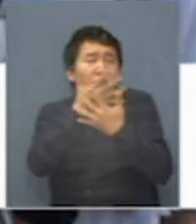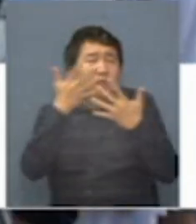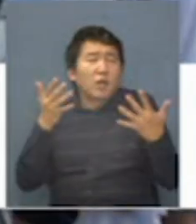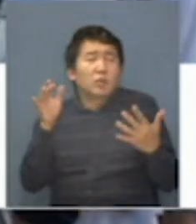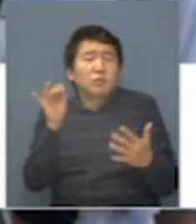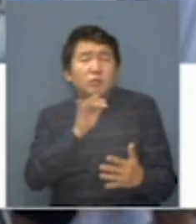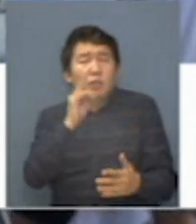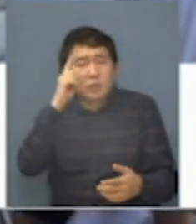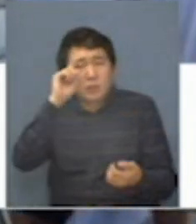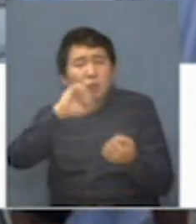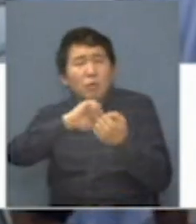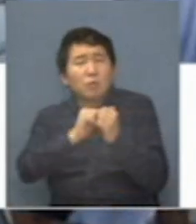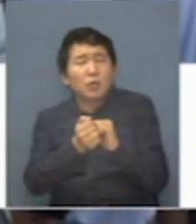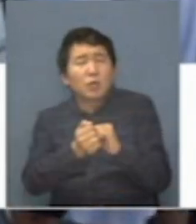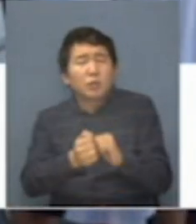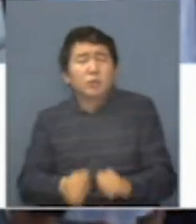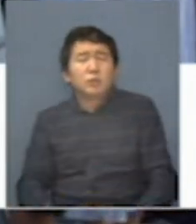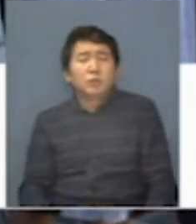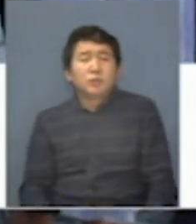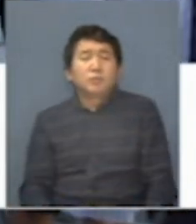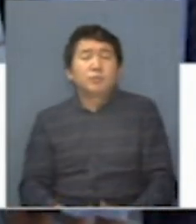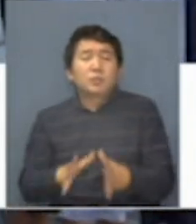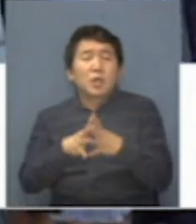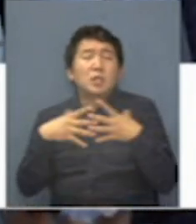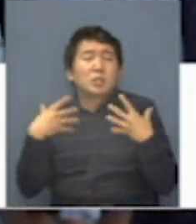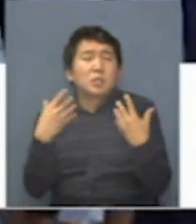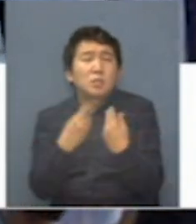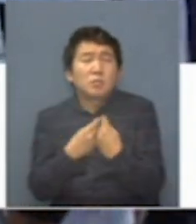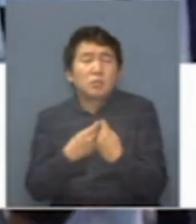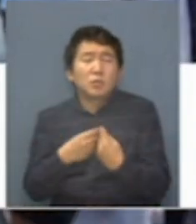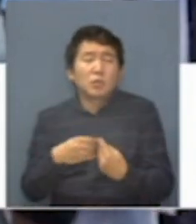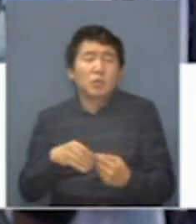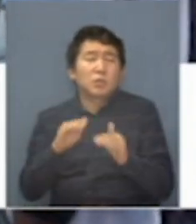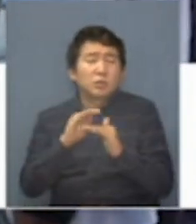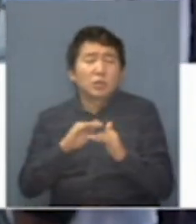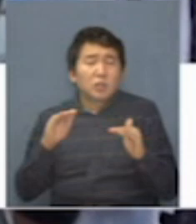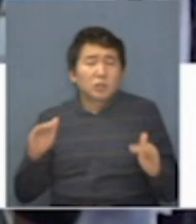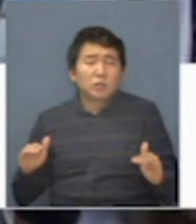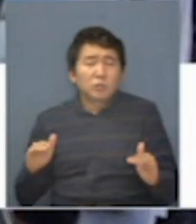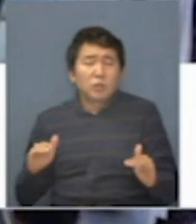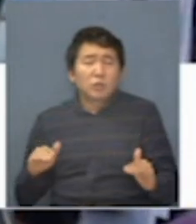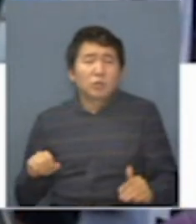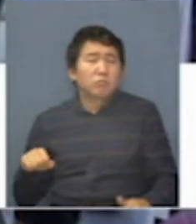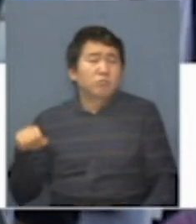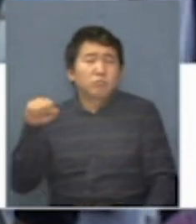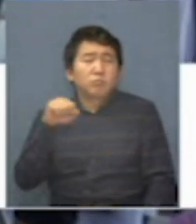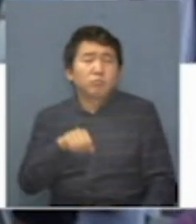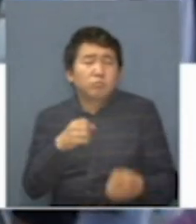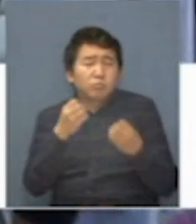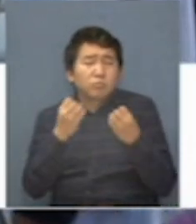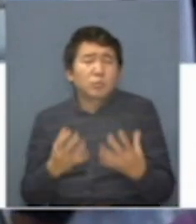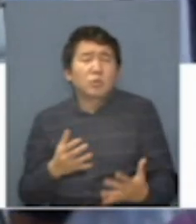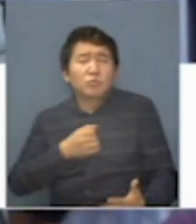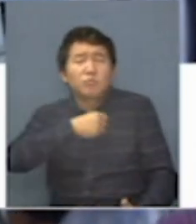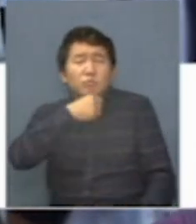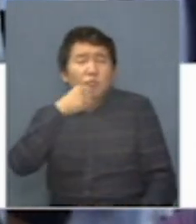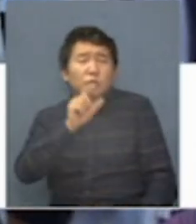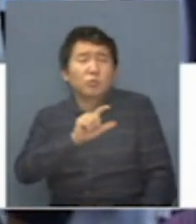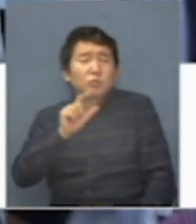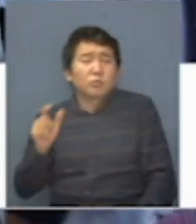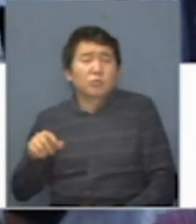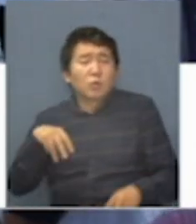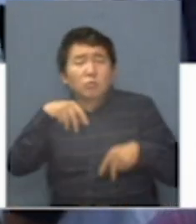был у нас семейный фестиваль. Люди всей семьей, с маленькими детьми, с большими детьми, просто взрослые люди приходили